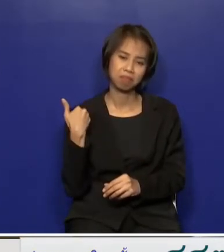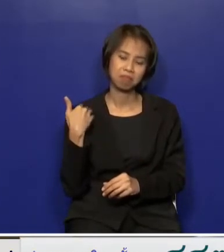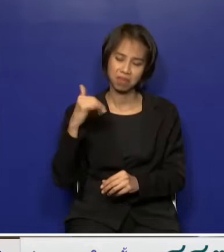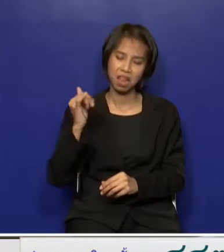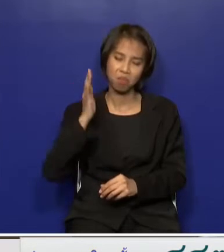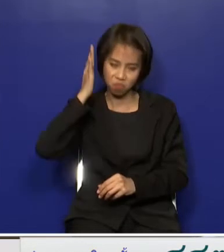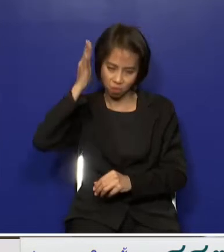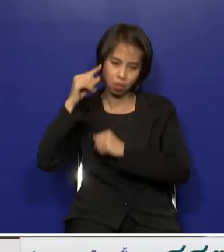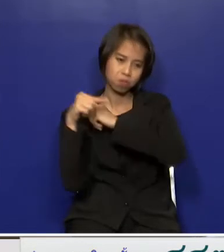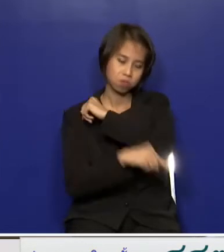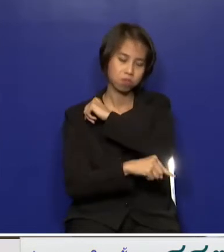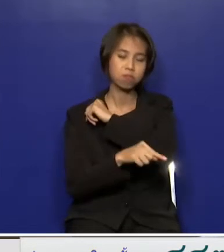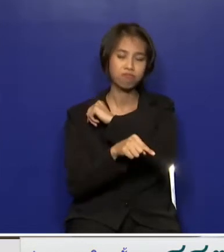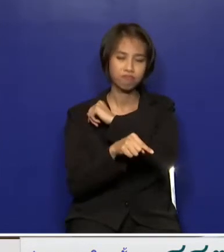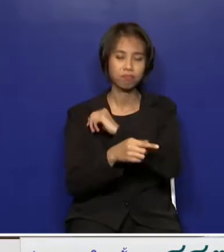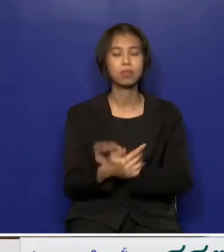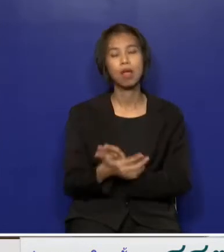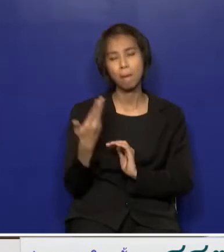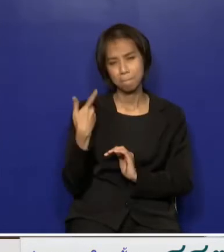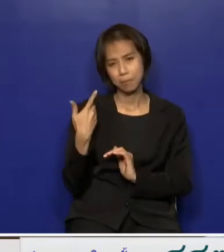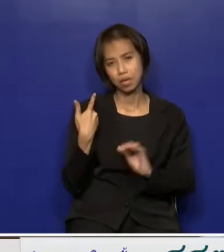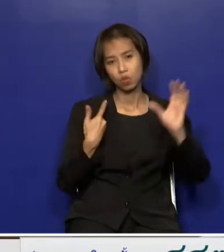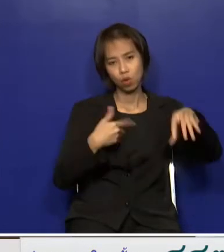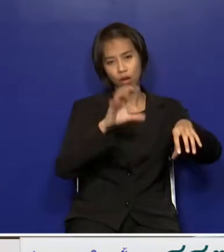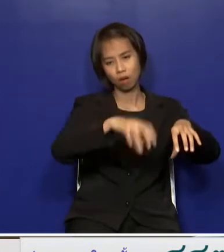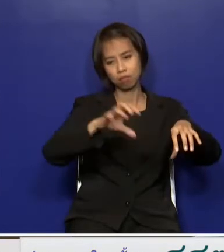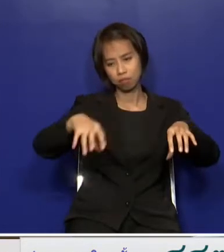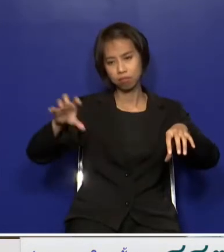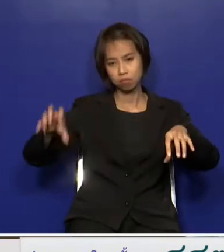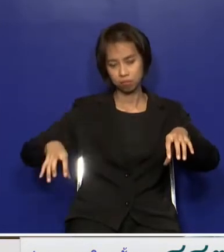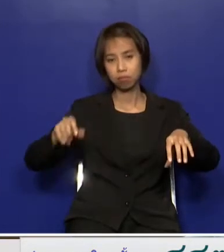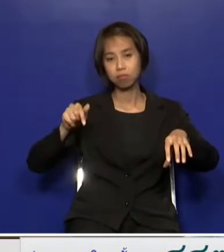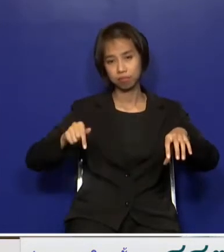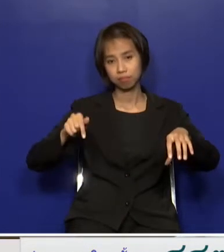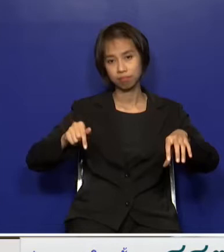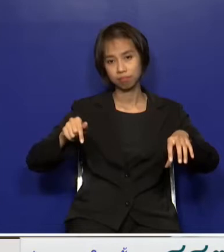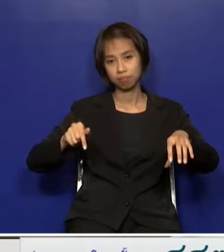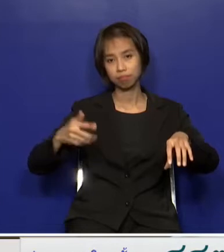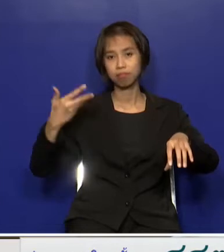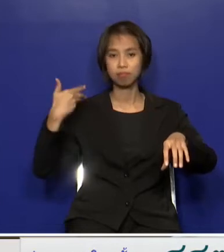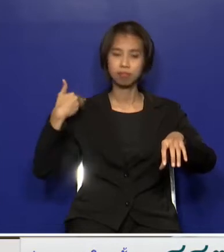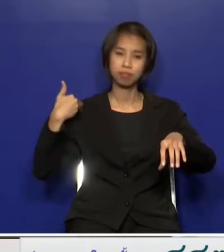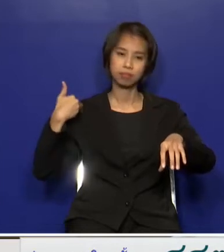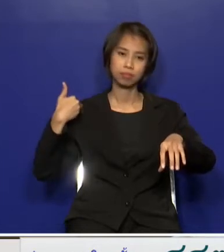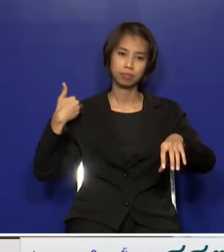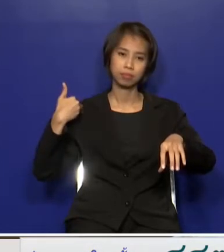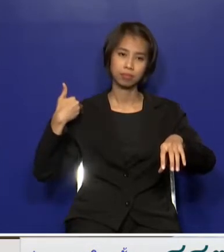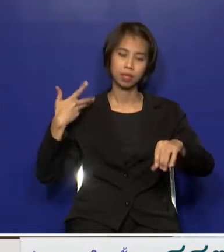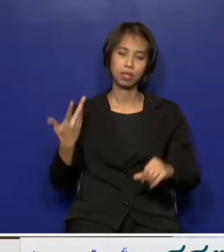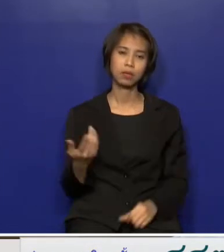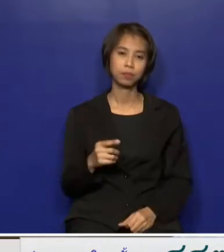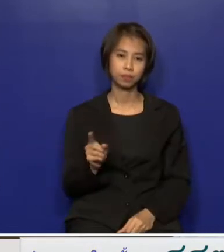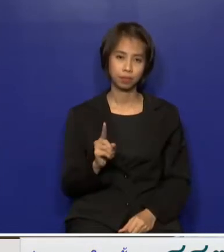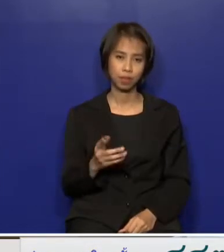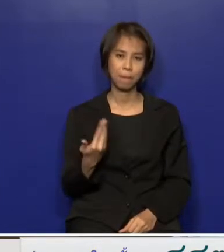ริคดขึ้นมีหลหนงานครับหลายองคาร หลายหนูงานที่